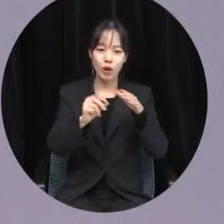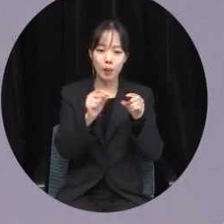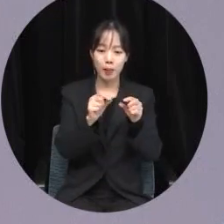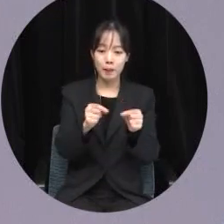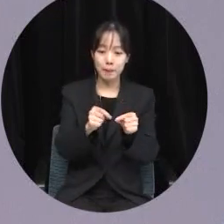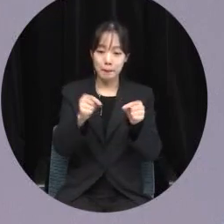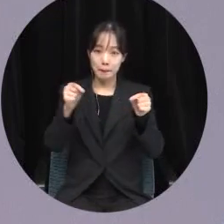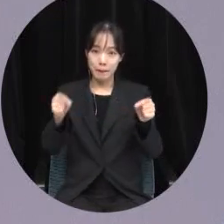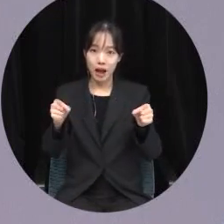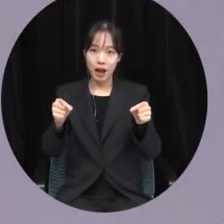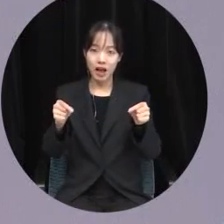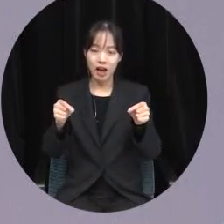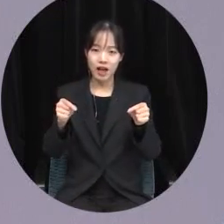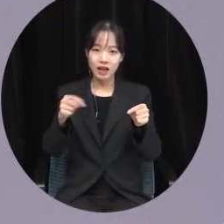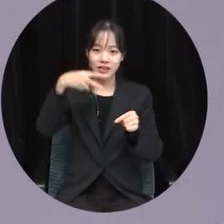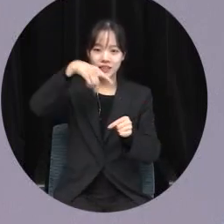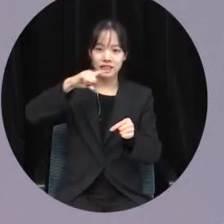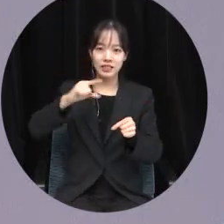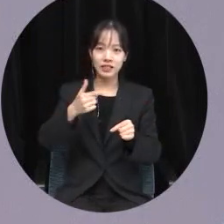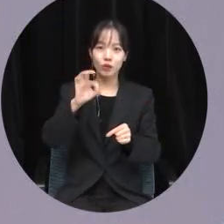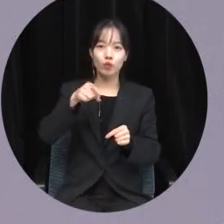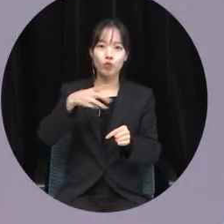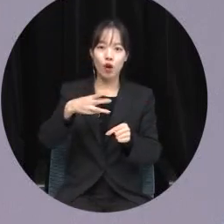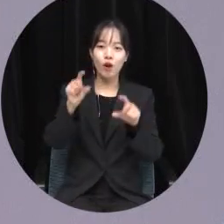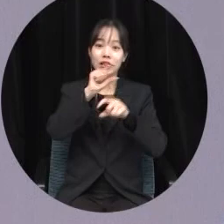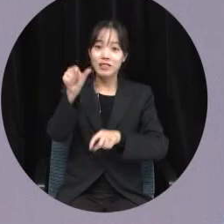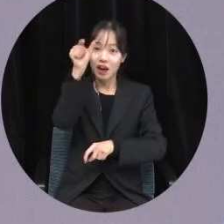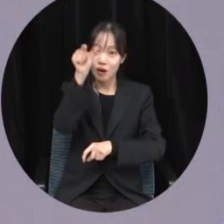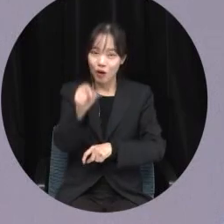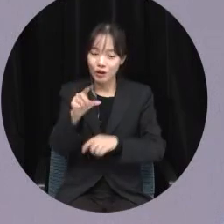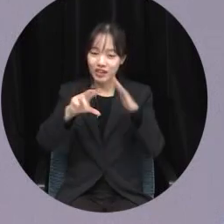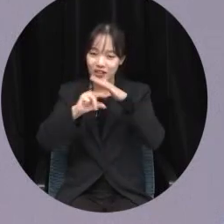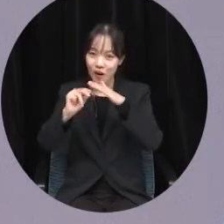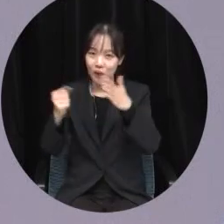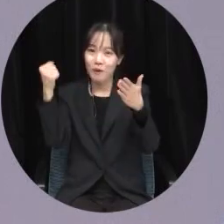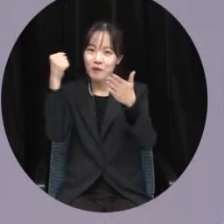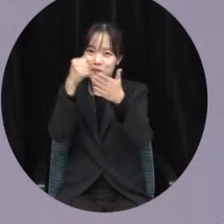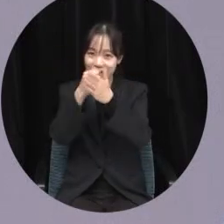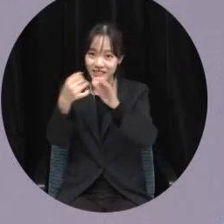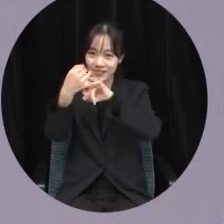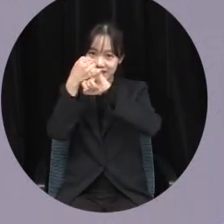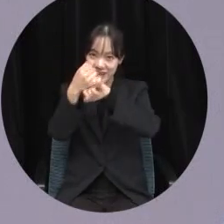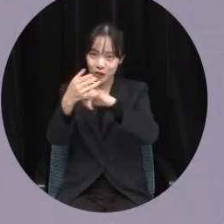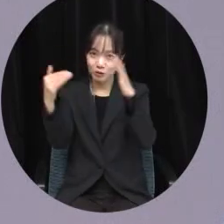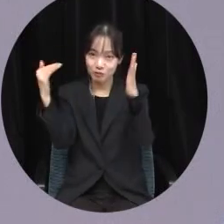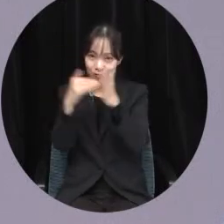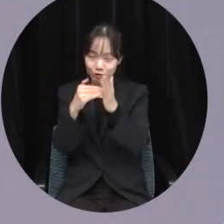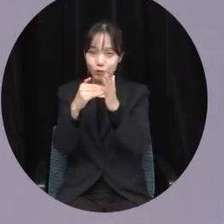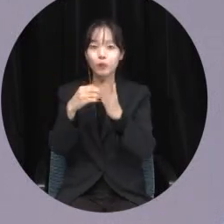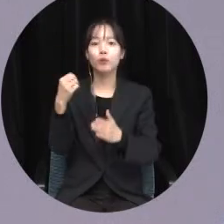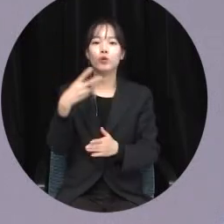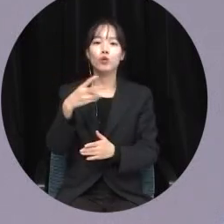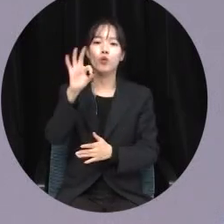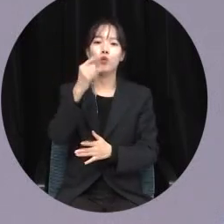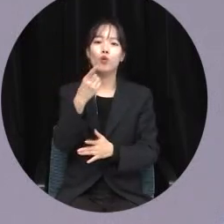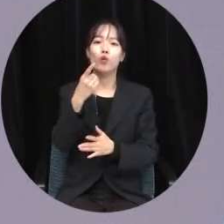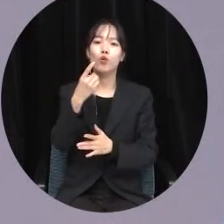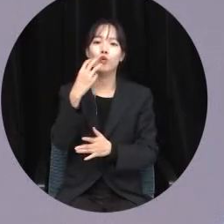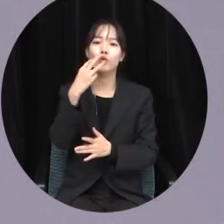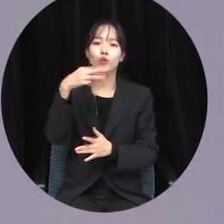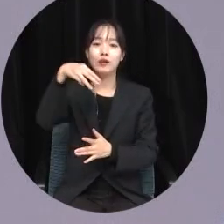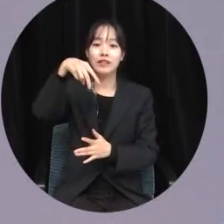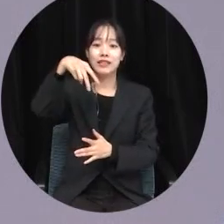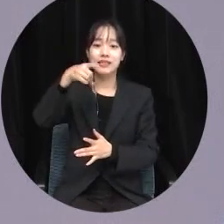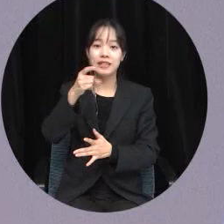사거리역 신설 이 정책 협약을 맺었고 또 오세훈 서울시장도